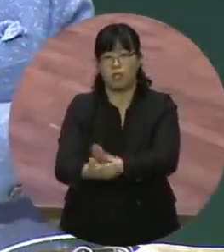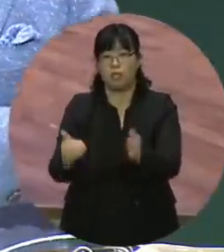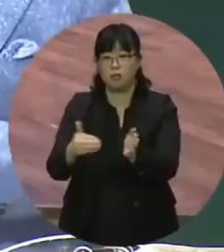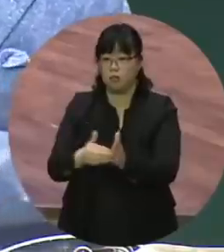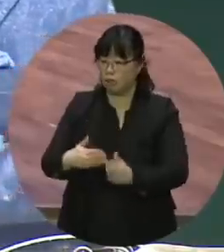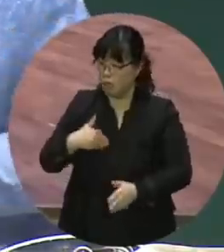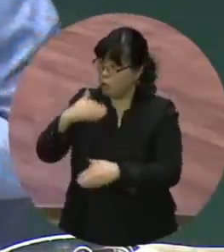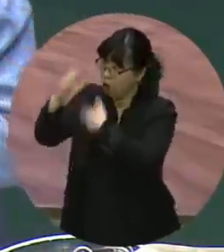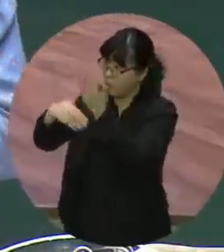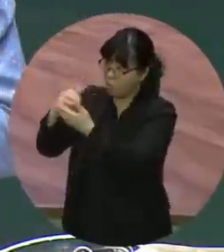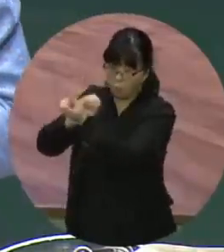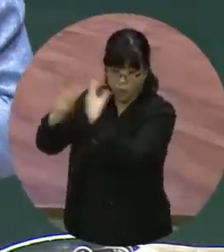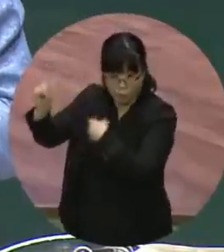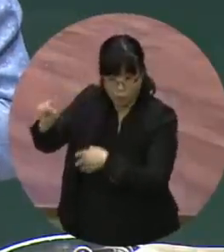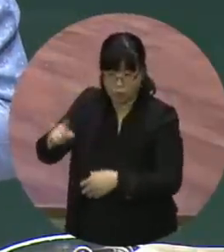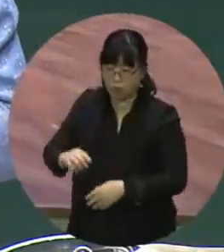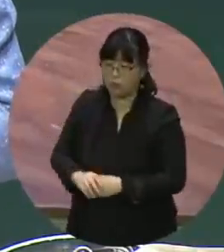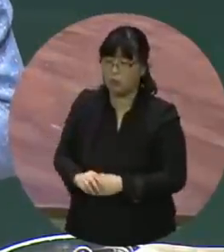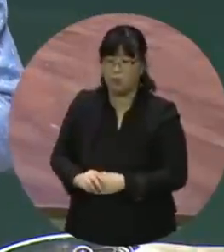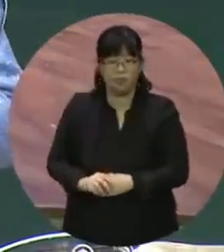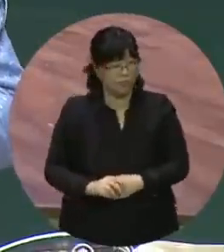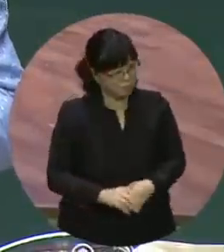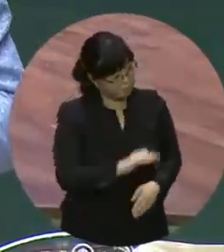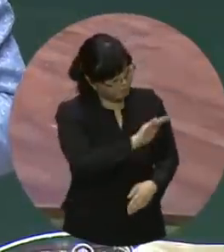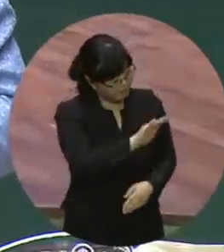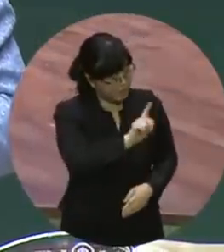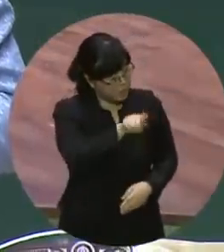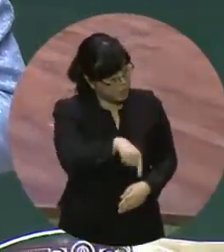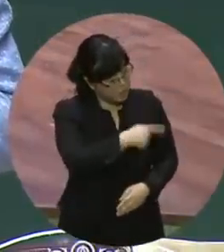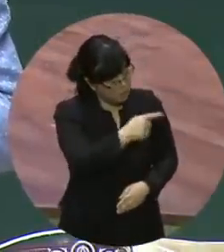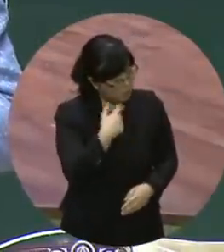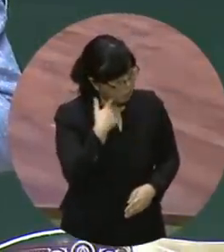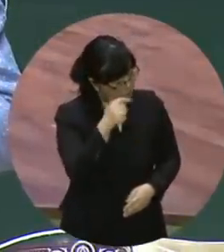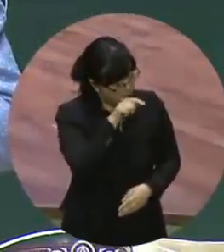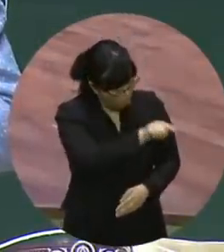전도해라. 아니 아이 고쳐주야지 뭐 전도합니까?